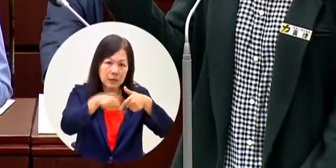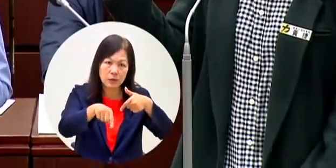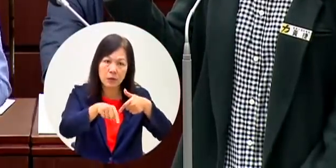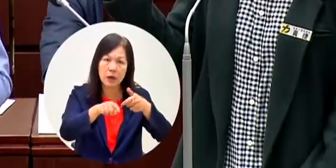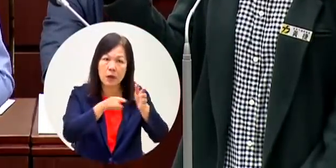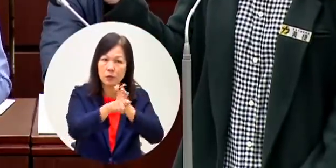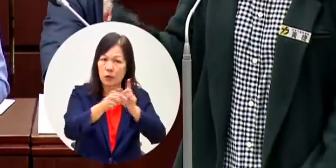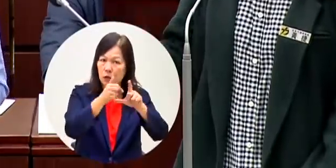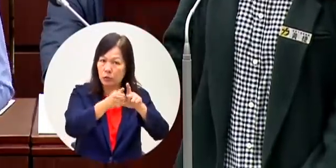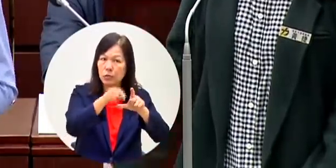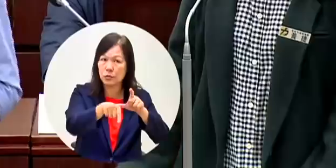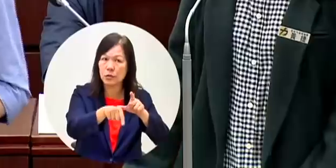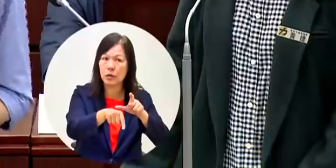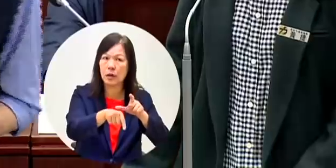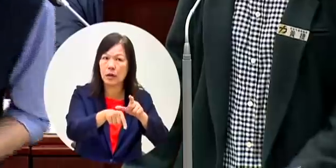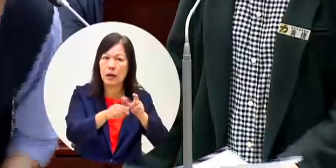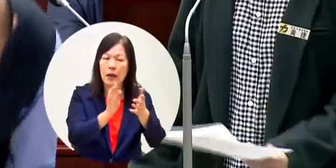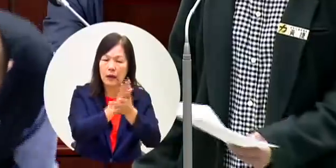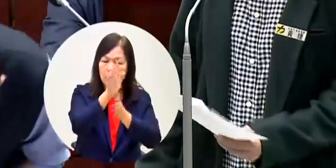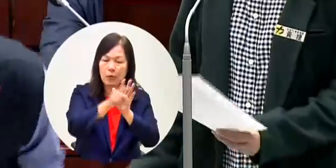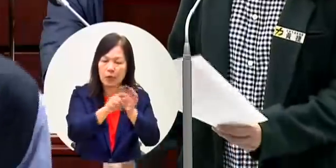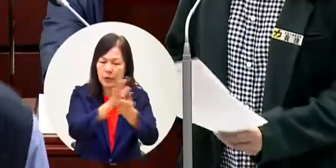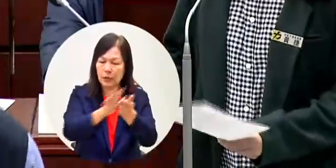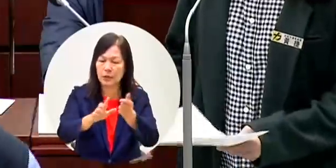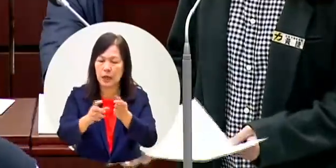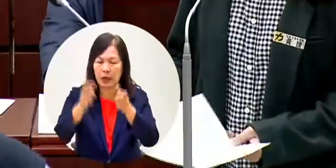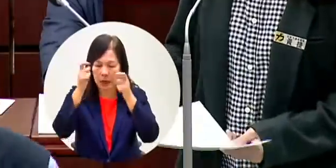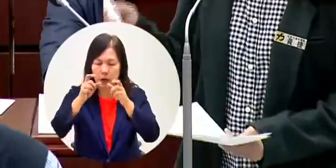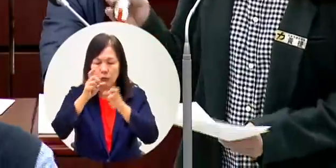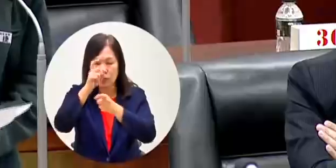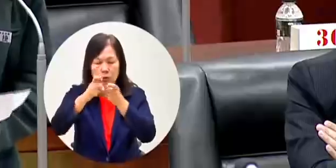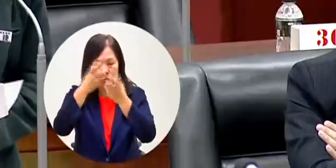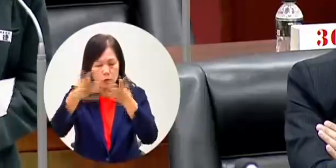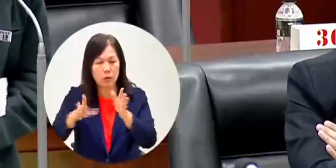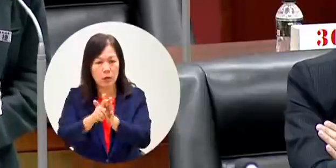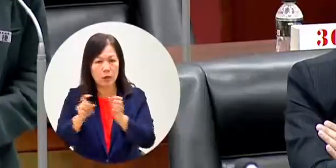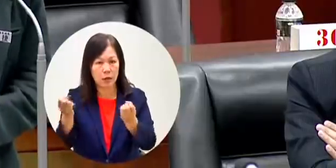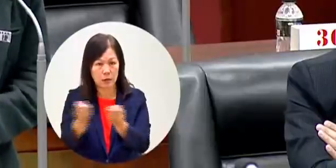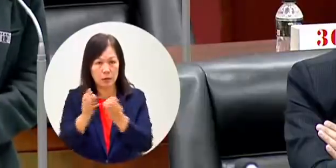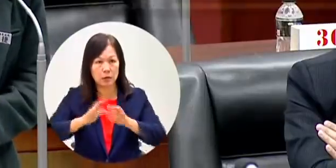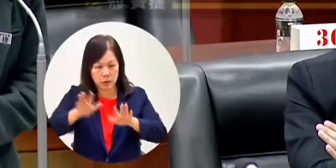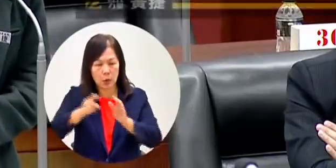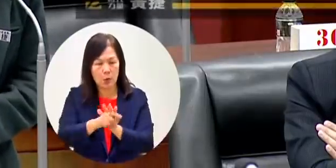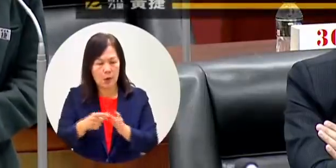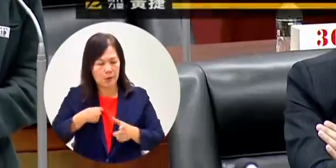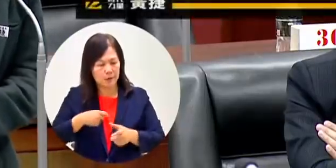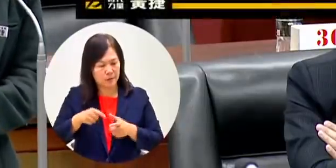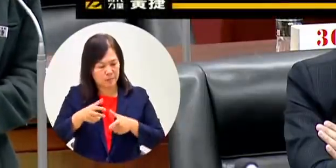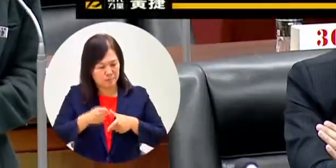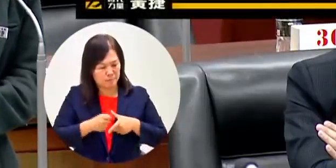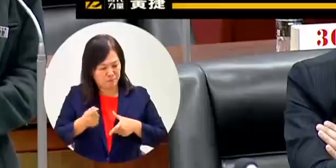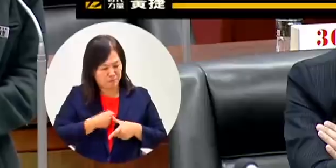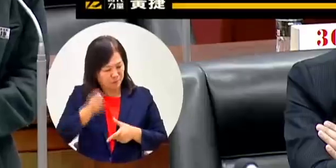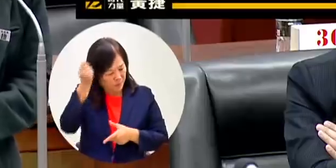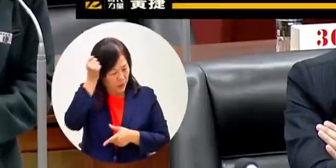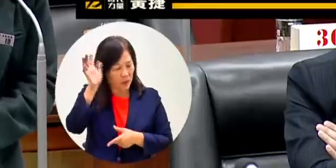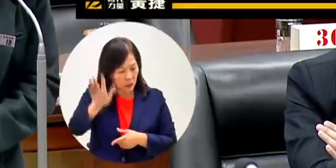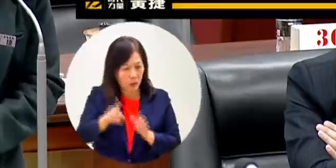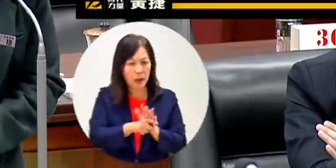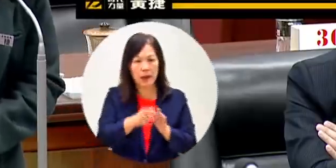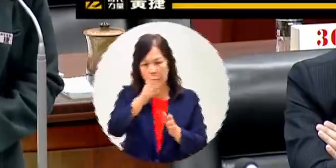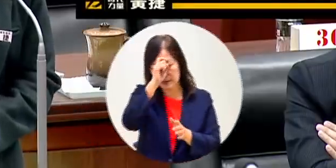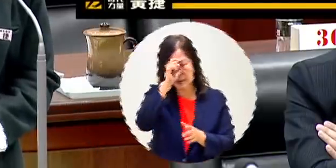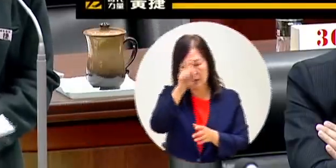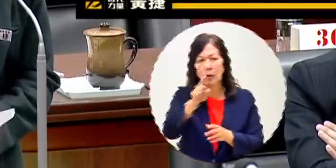十年的发展，我谨记在心。 是，好，那希望这个部分韩市长说到要做到，不要再跳票。包